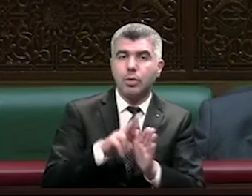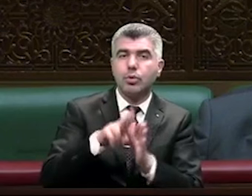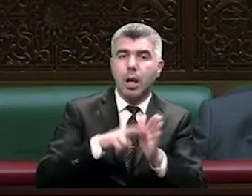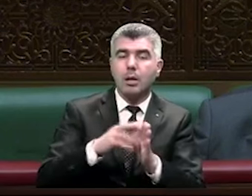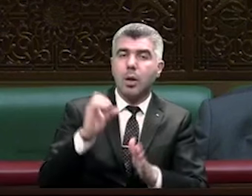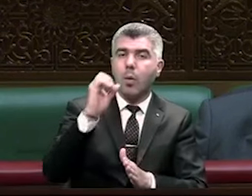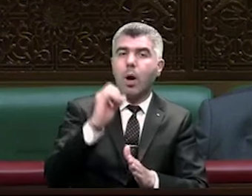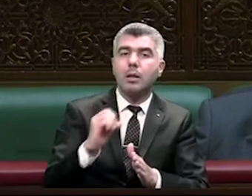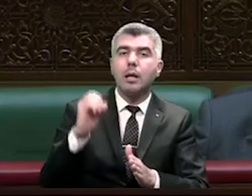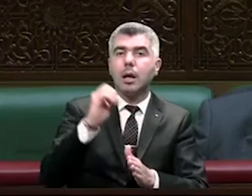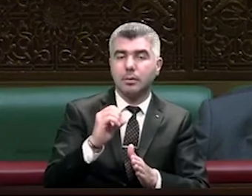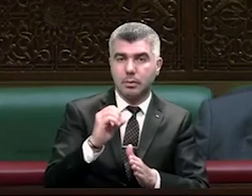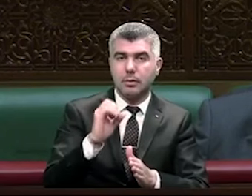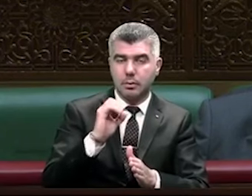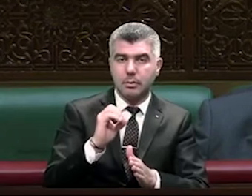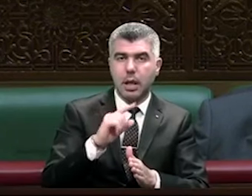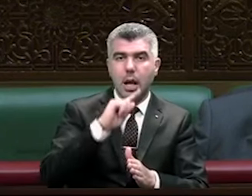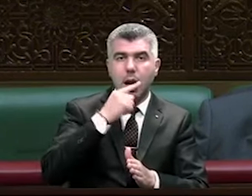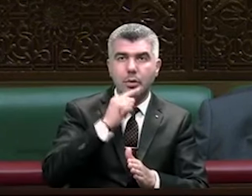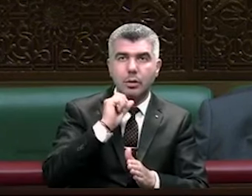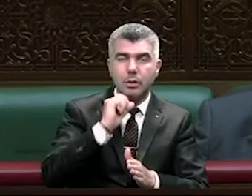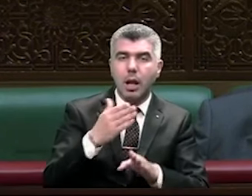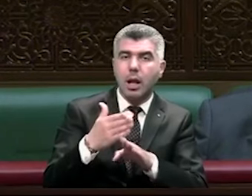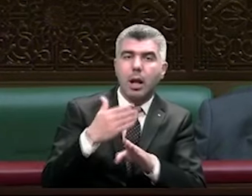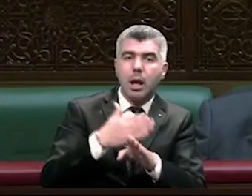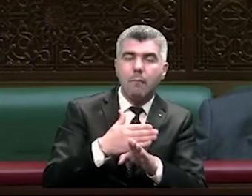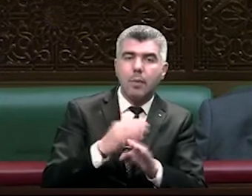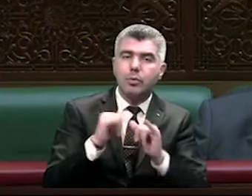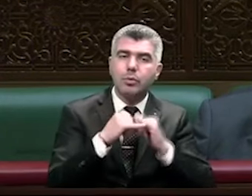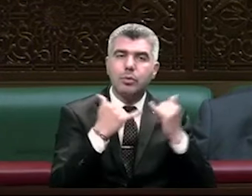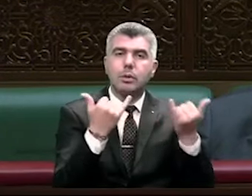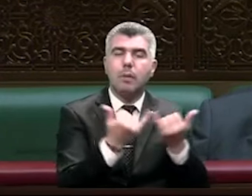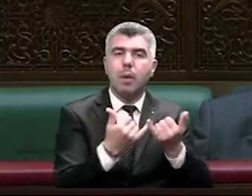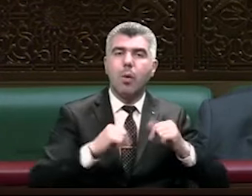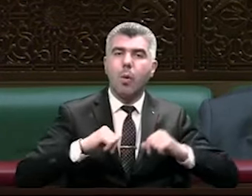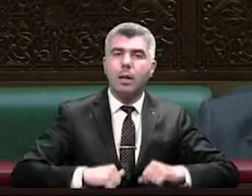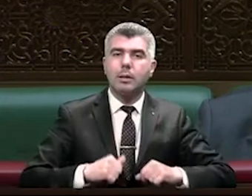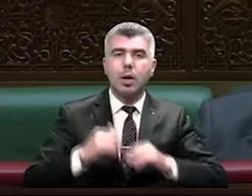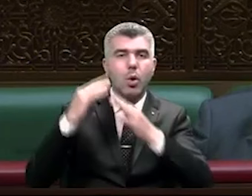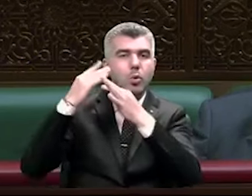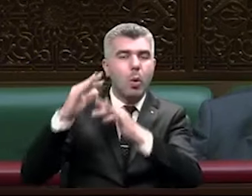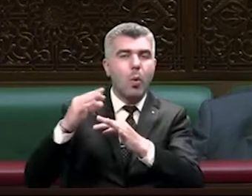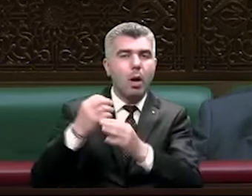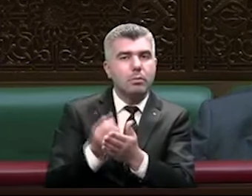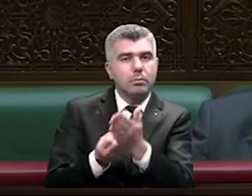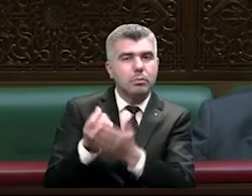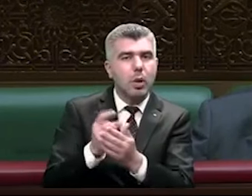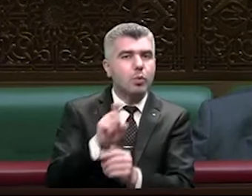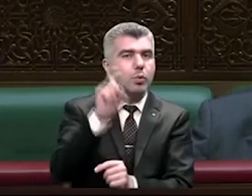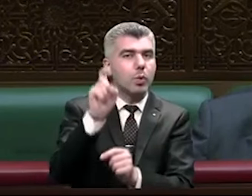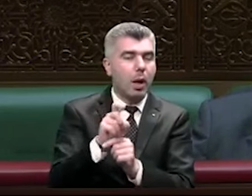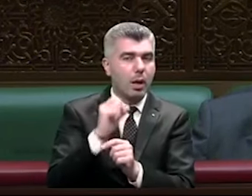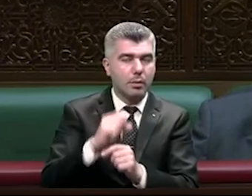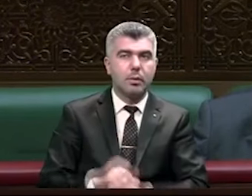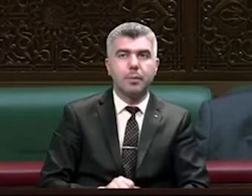ت فيلت التي سابقه وان اشرت اليها في جلسه سابقه مع وزيره السياحه واغتنم الفرصه من